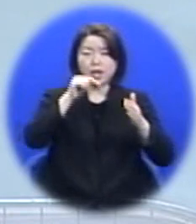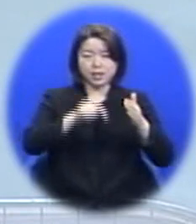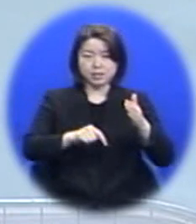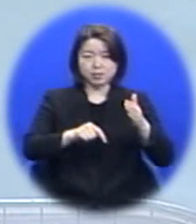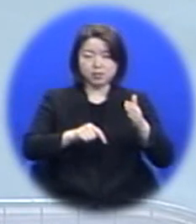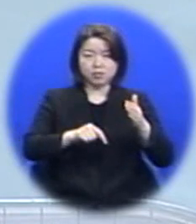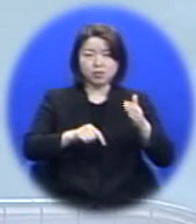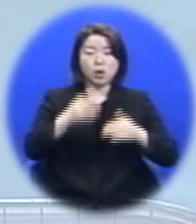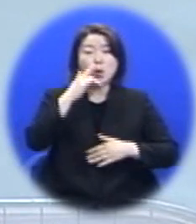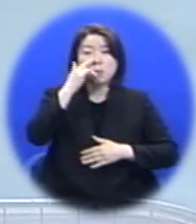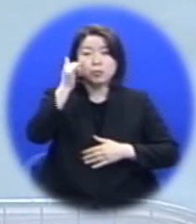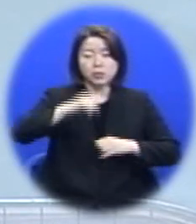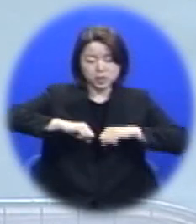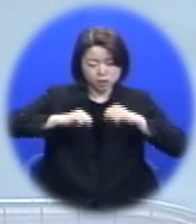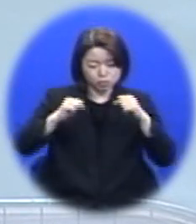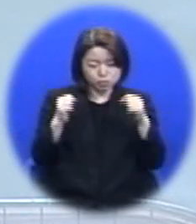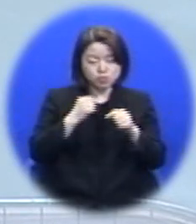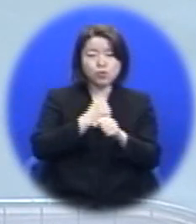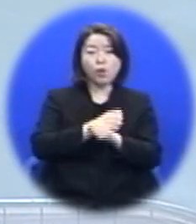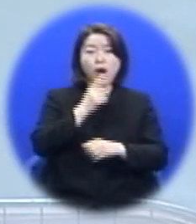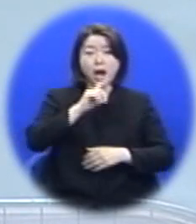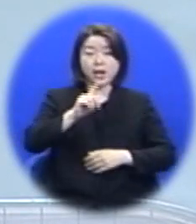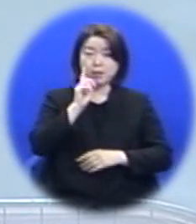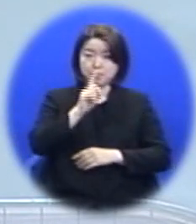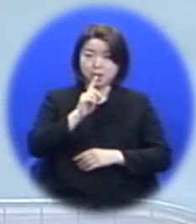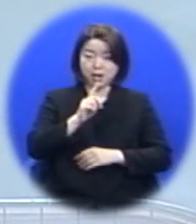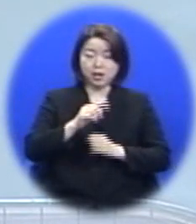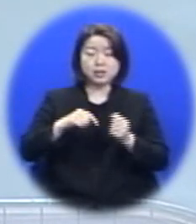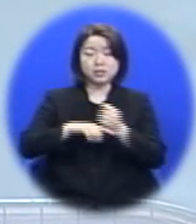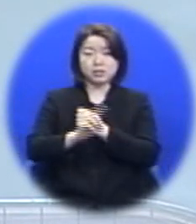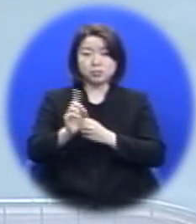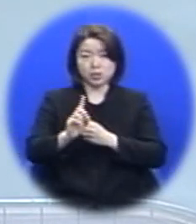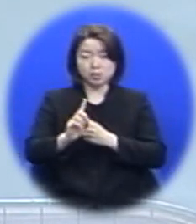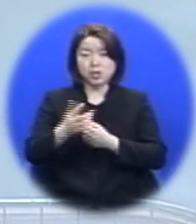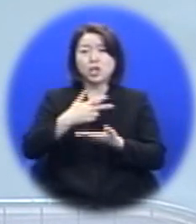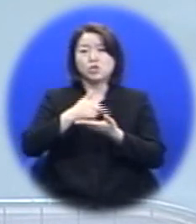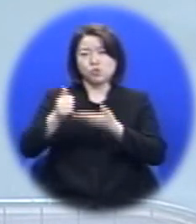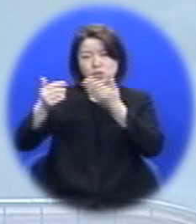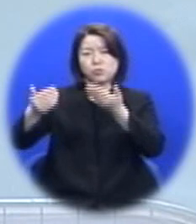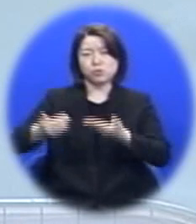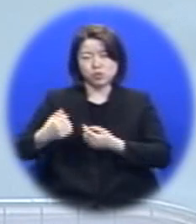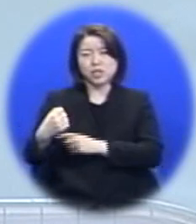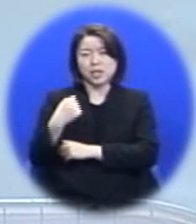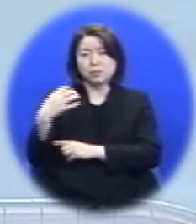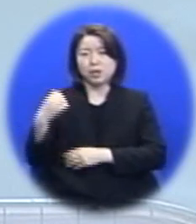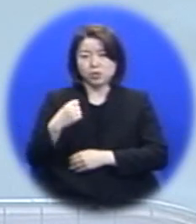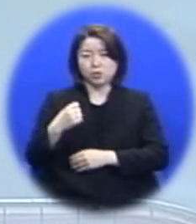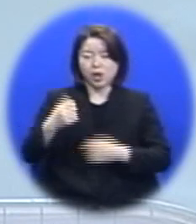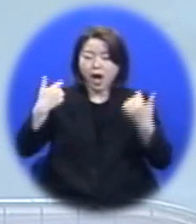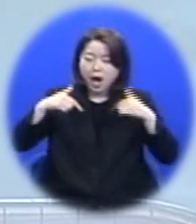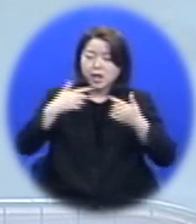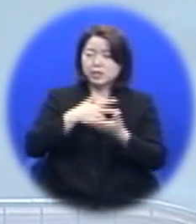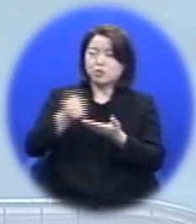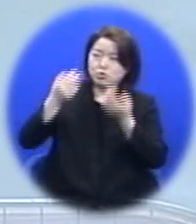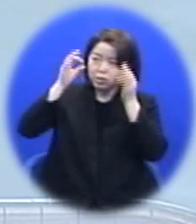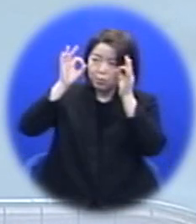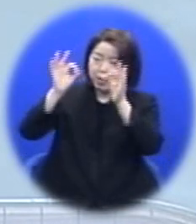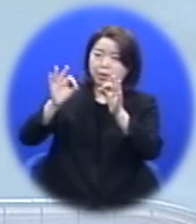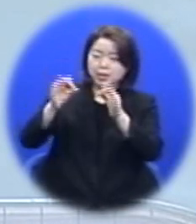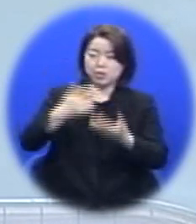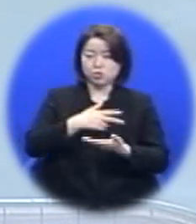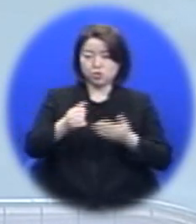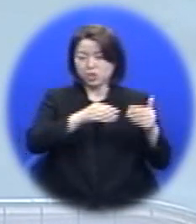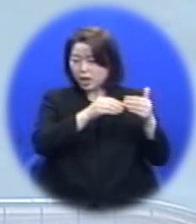부모님에게 순종하라는 이야기는 주님이 주시는 힘으로 늘 주님 바라보면서 주님 인도